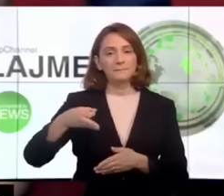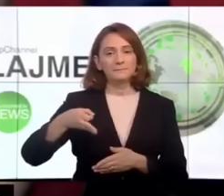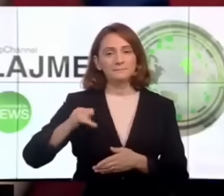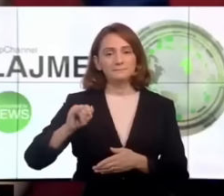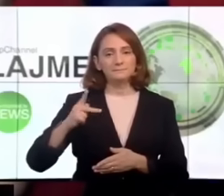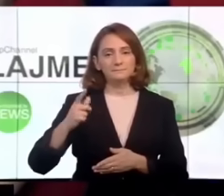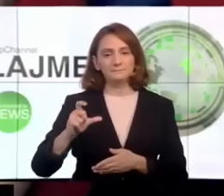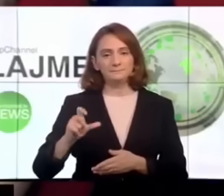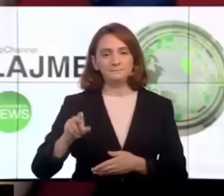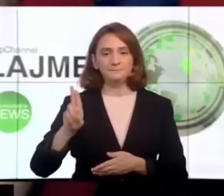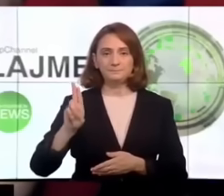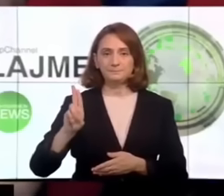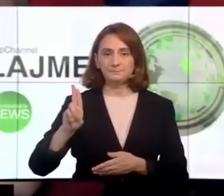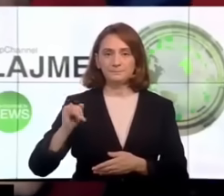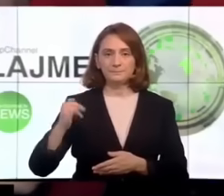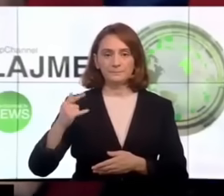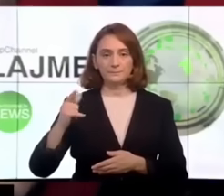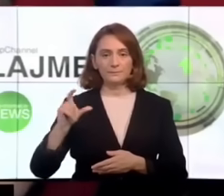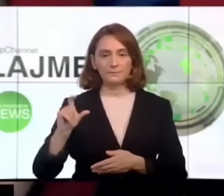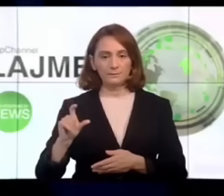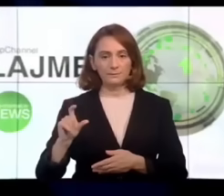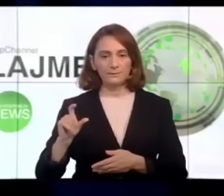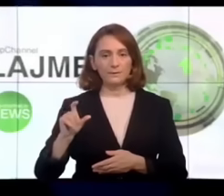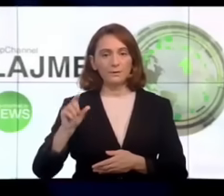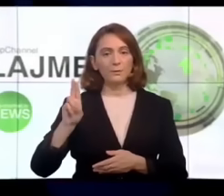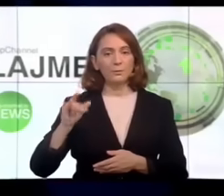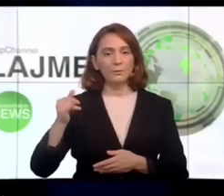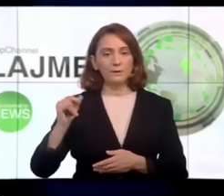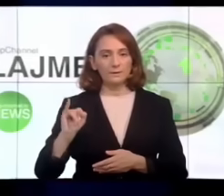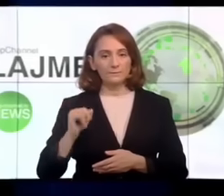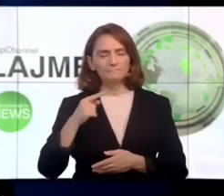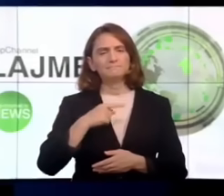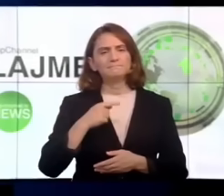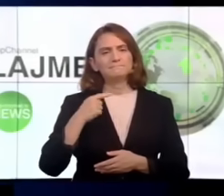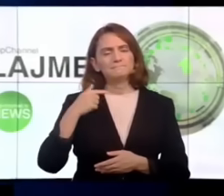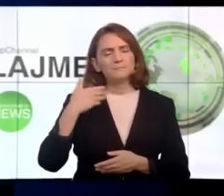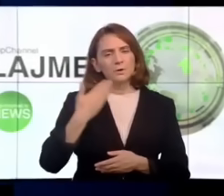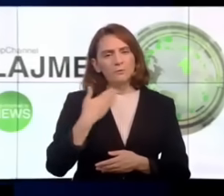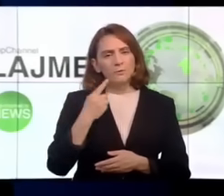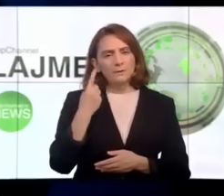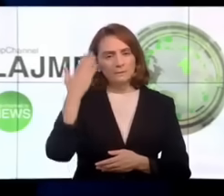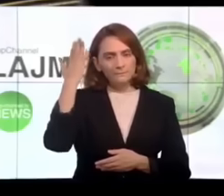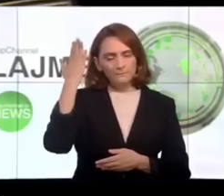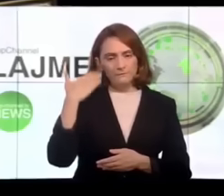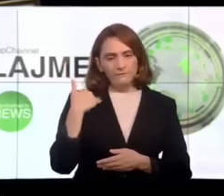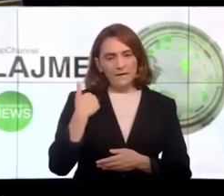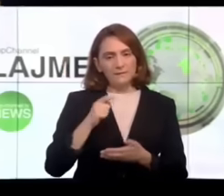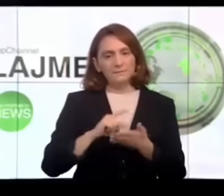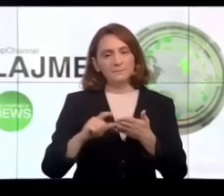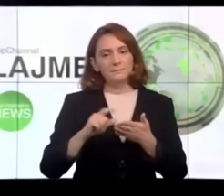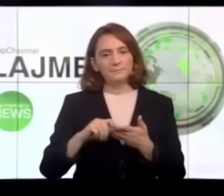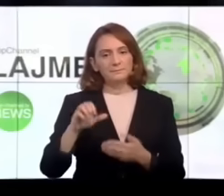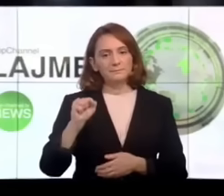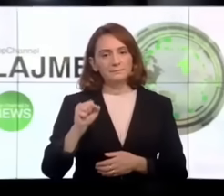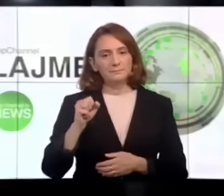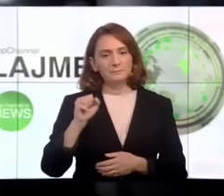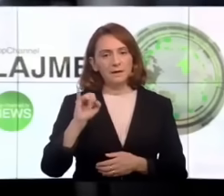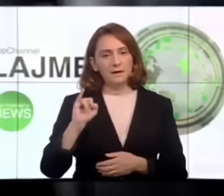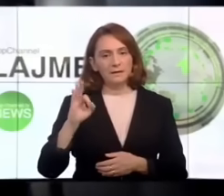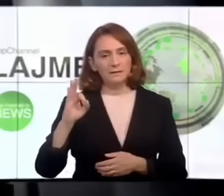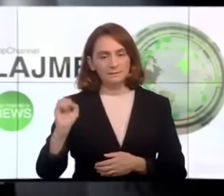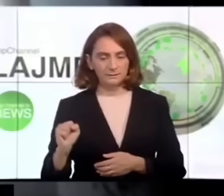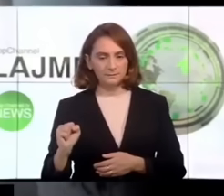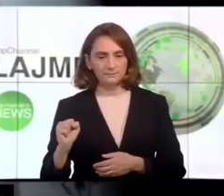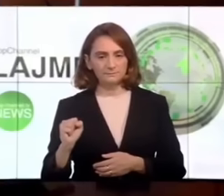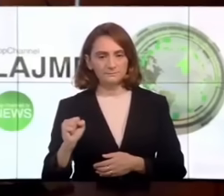Pikuj, një film me metrazh të gjatë i zhanrit thriller, flet për Aidën, një grua ambicioze në karrierë që ka ditur të çajë në botën patriarkale